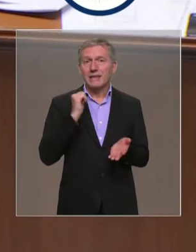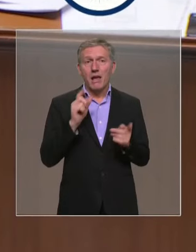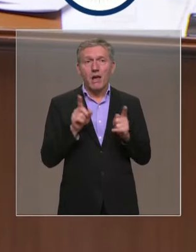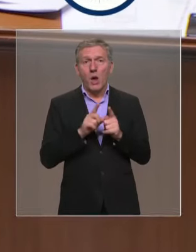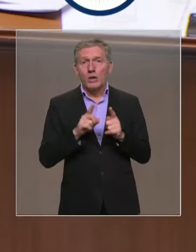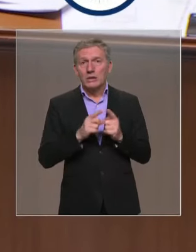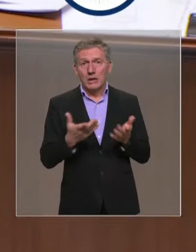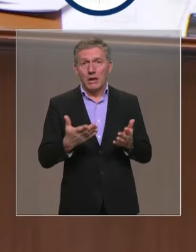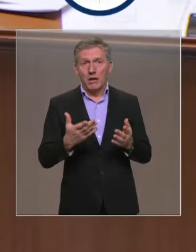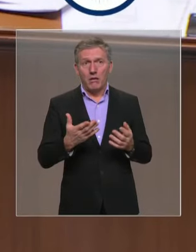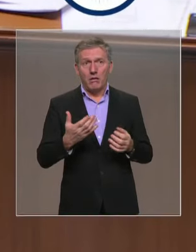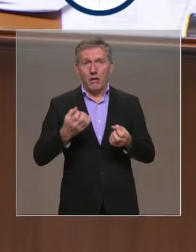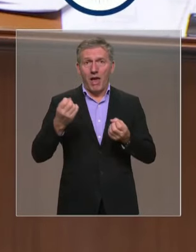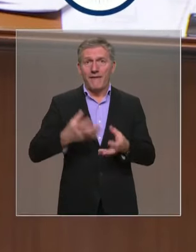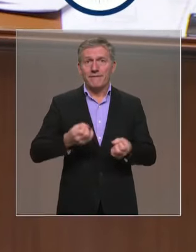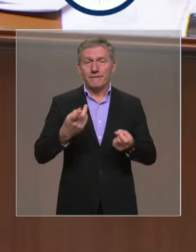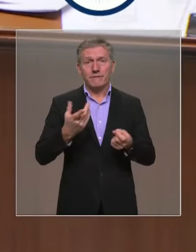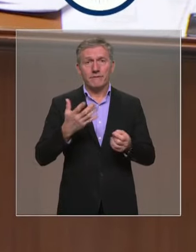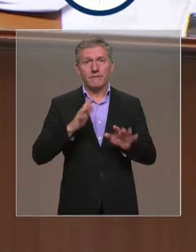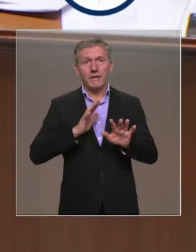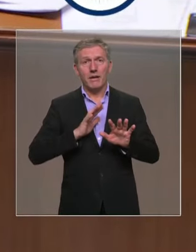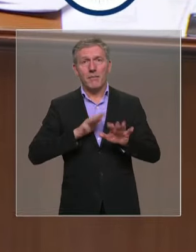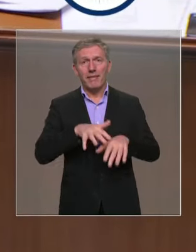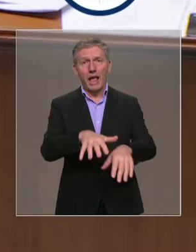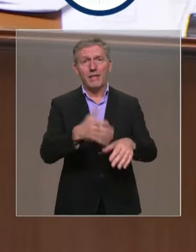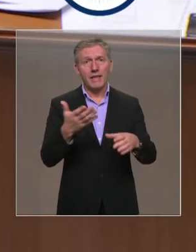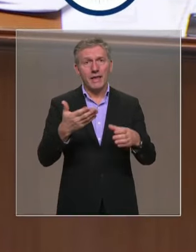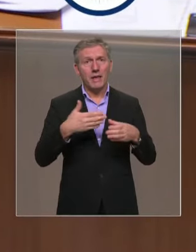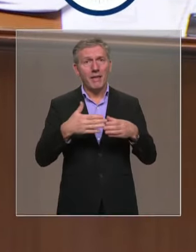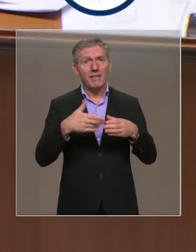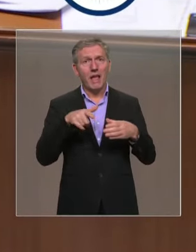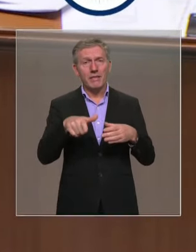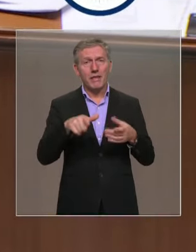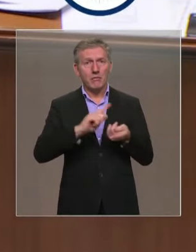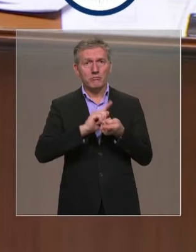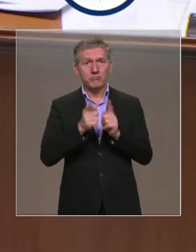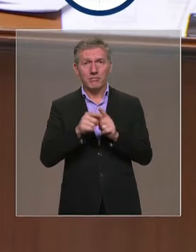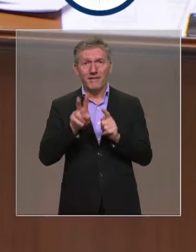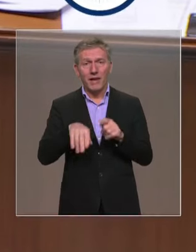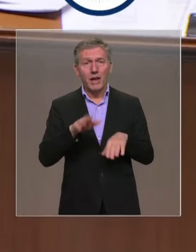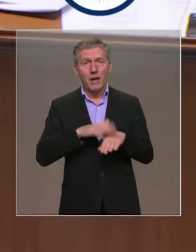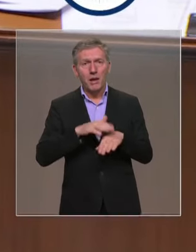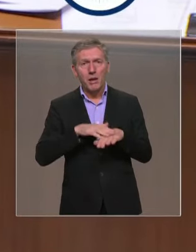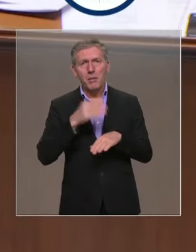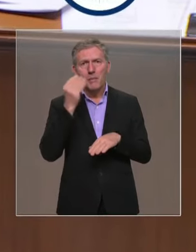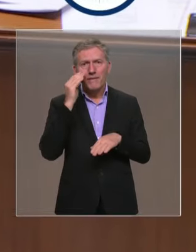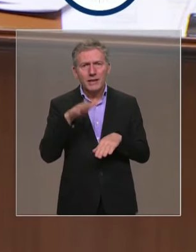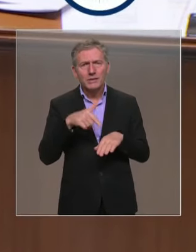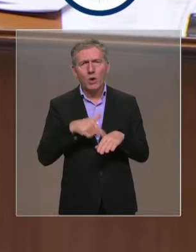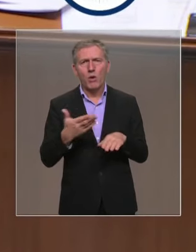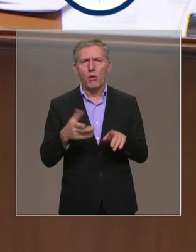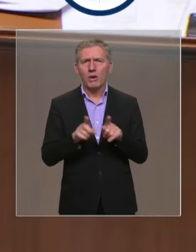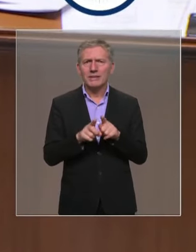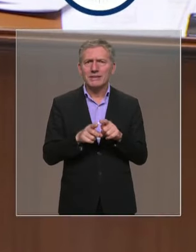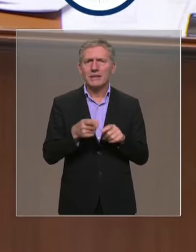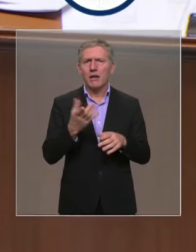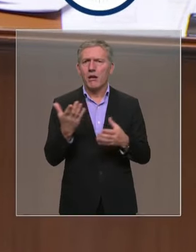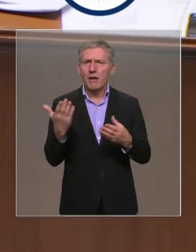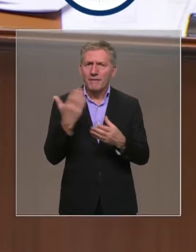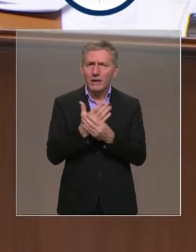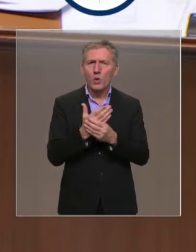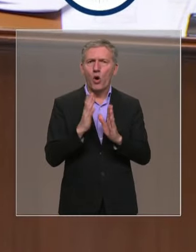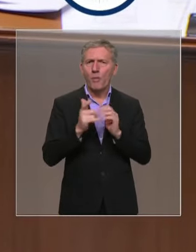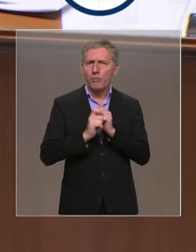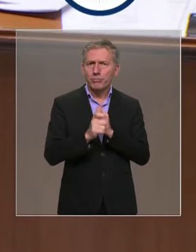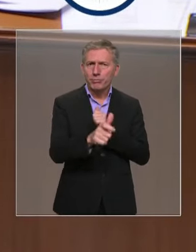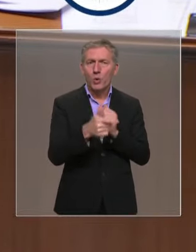l'augmentation de ce type d'épisodes méditerranéens, on est à la fois en termes de prévention, en termes de doctrine, d'intervention et en